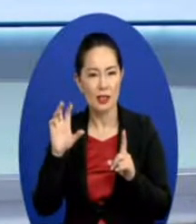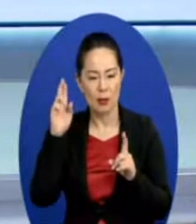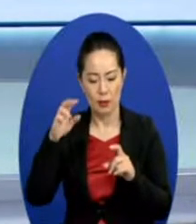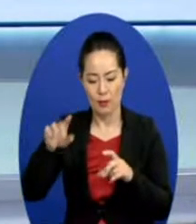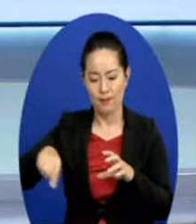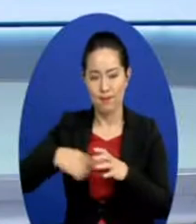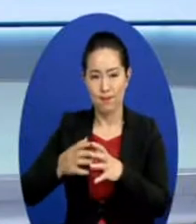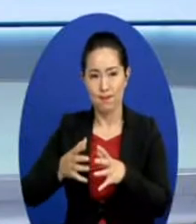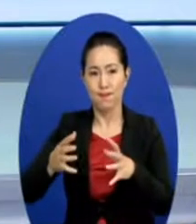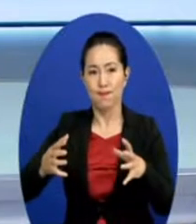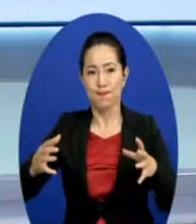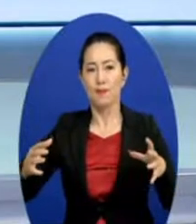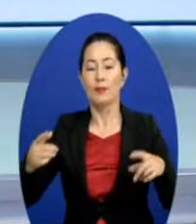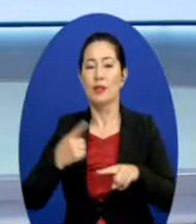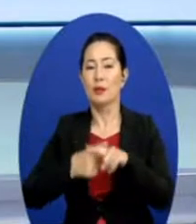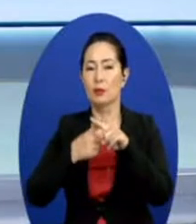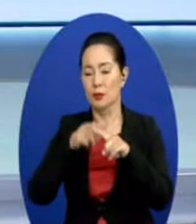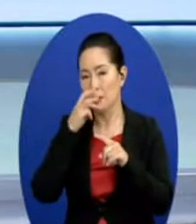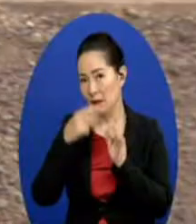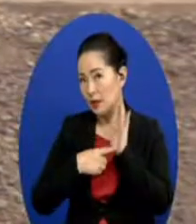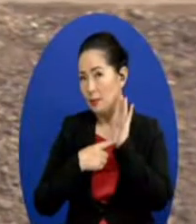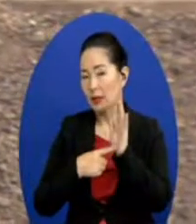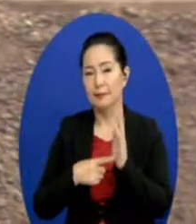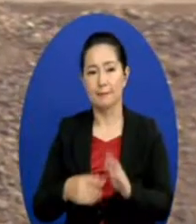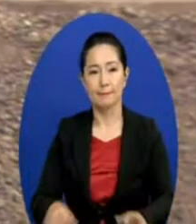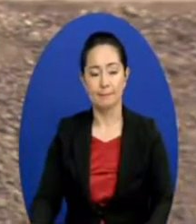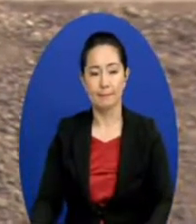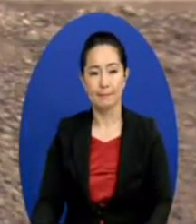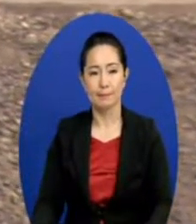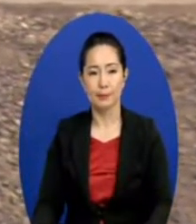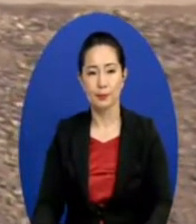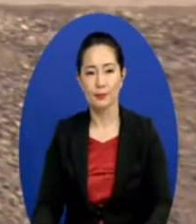нөөцөө нэмэгдүүлсэн тухай таатай мэдээлэл байна.